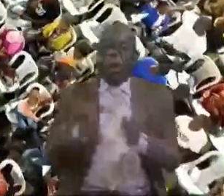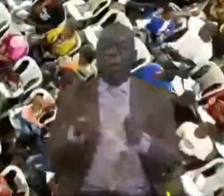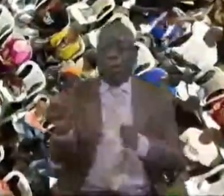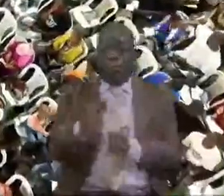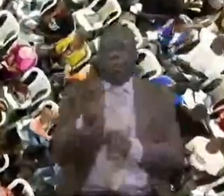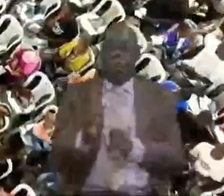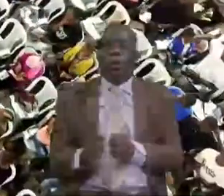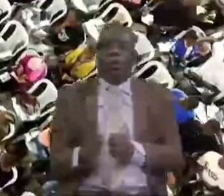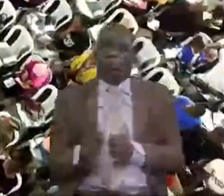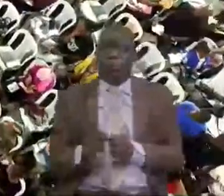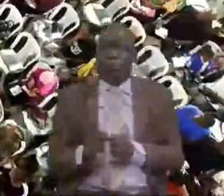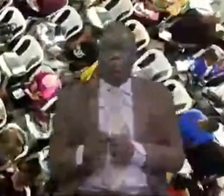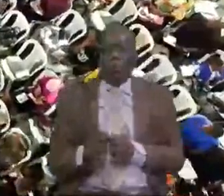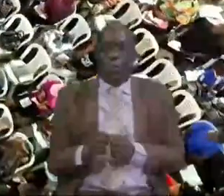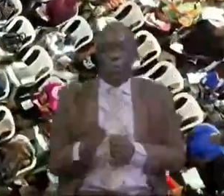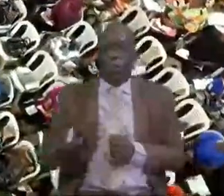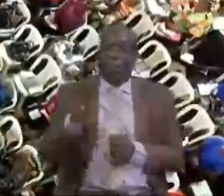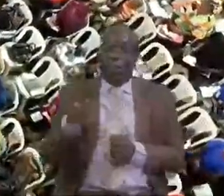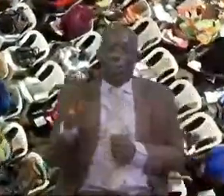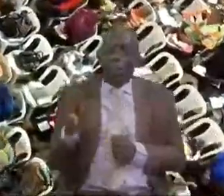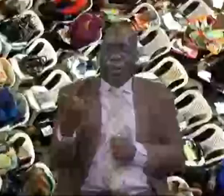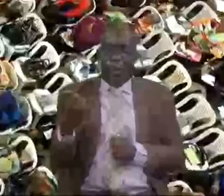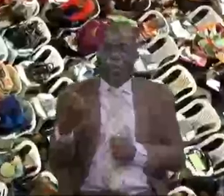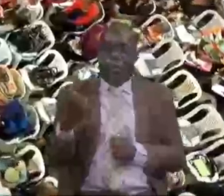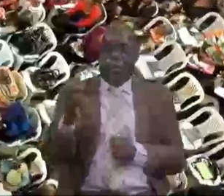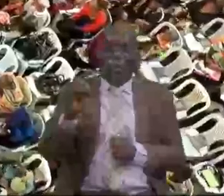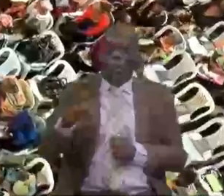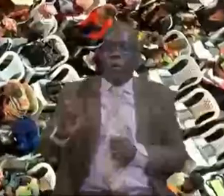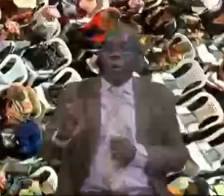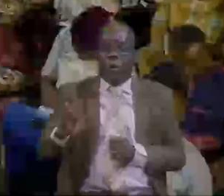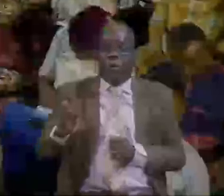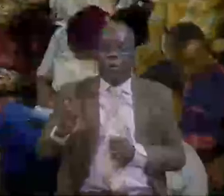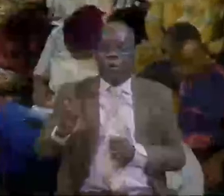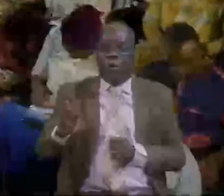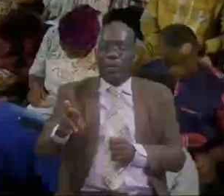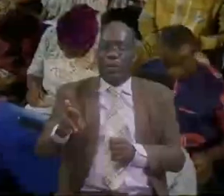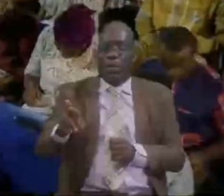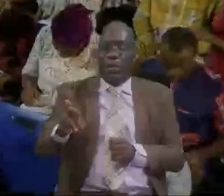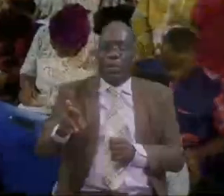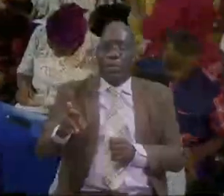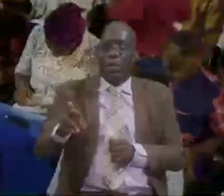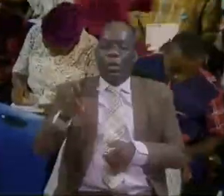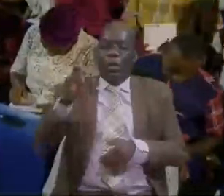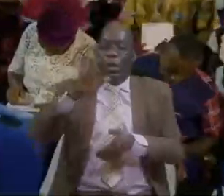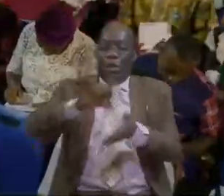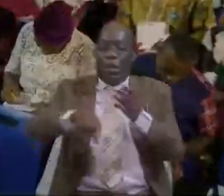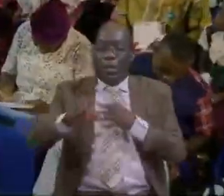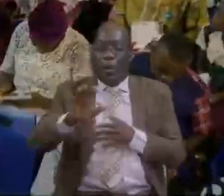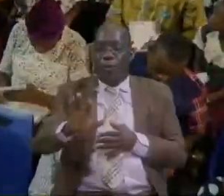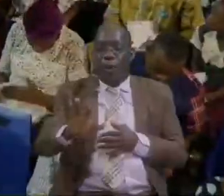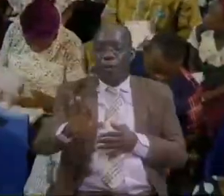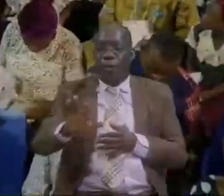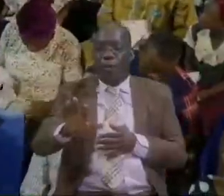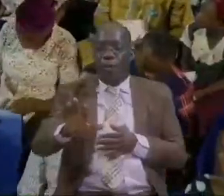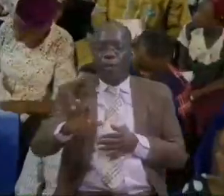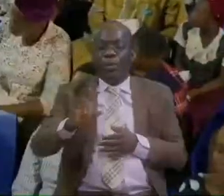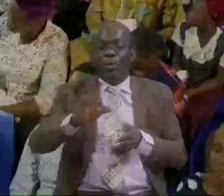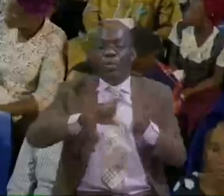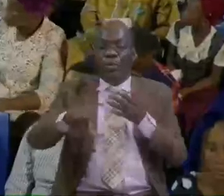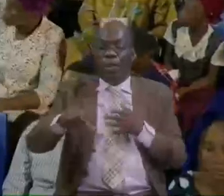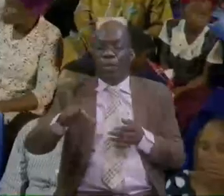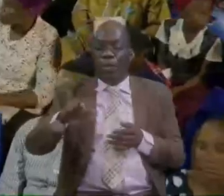Corinthiens au chapitre 5, lisons à partir du verset 19. 2 Corinthiens au chapitre 5, lisons à partir